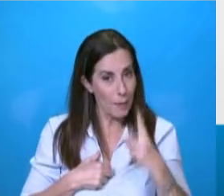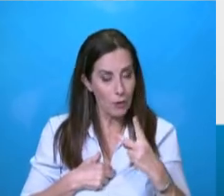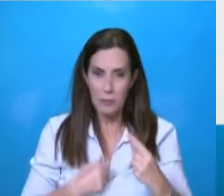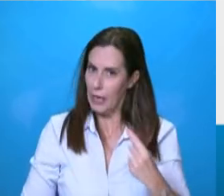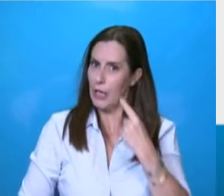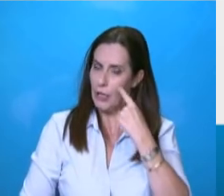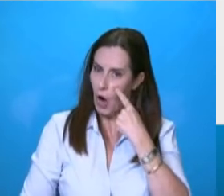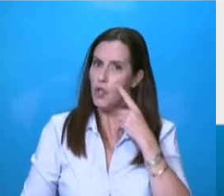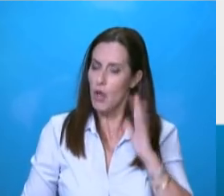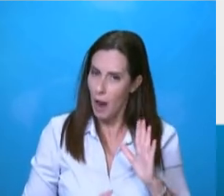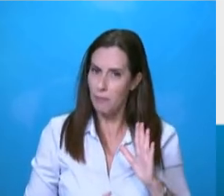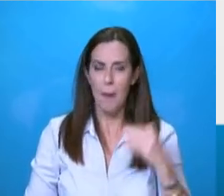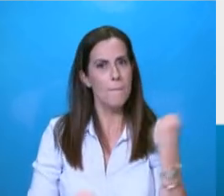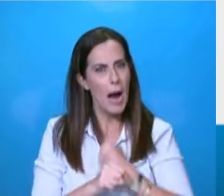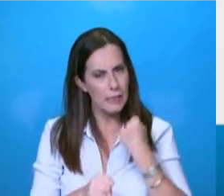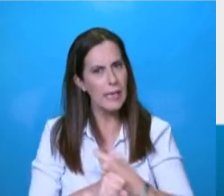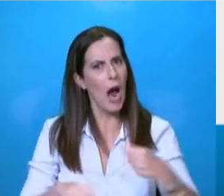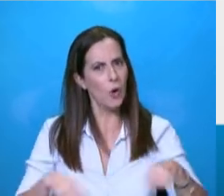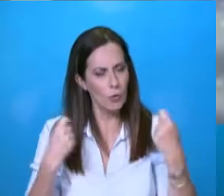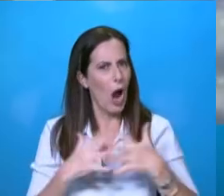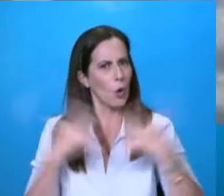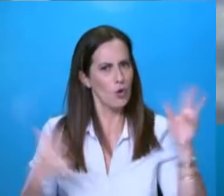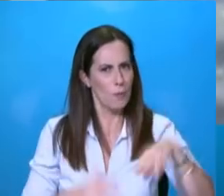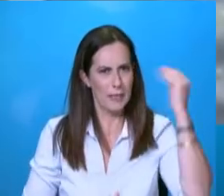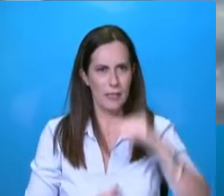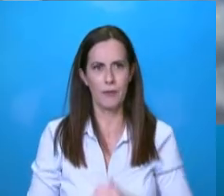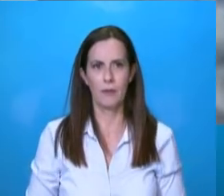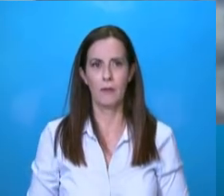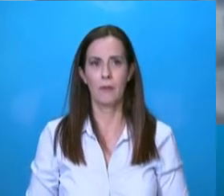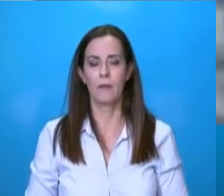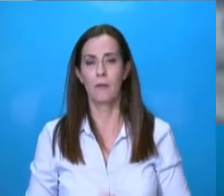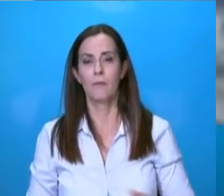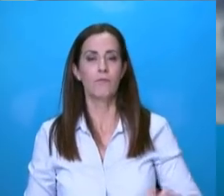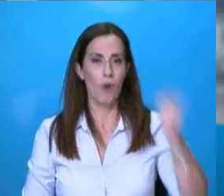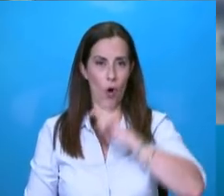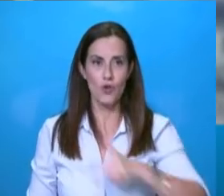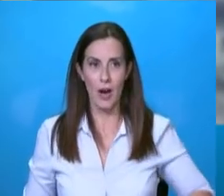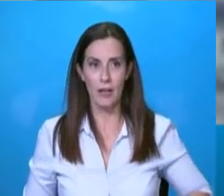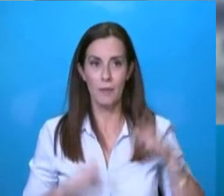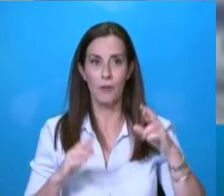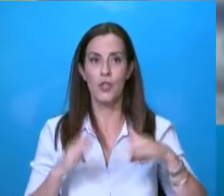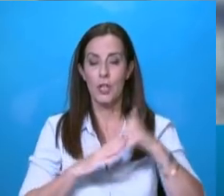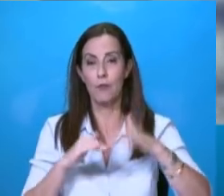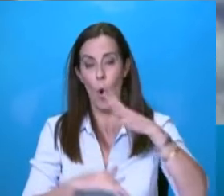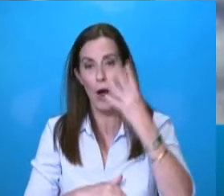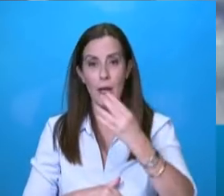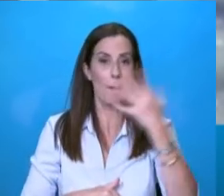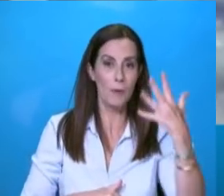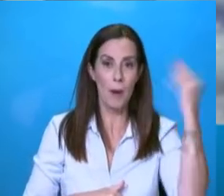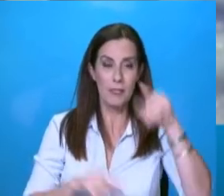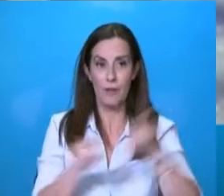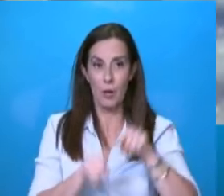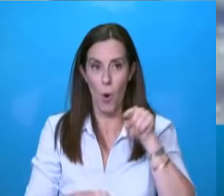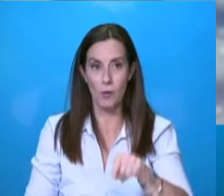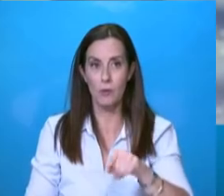התרשם מקרוב מהעשייה החינוכית הענפה. I hope, Mayor, you build them another 4 or 5